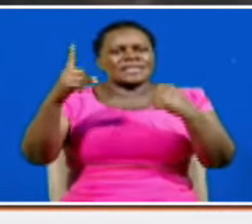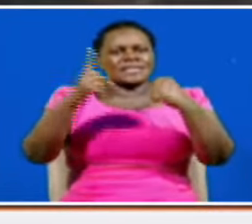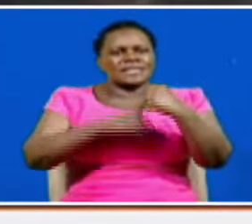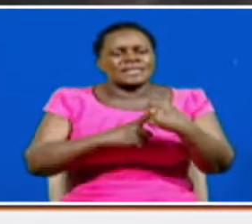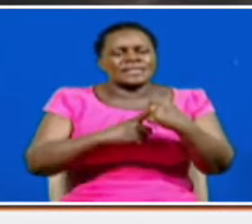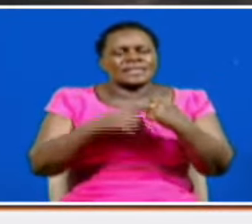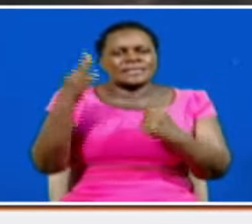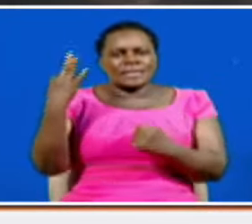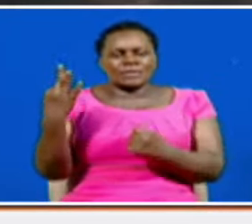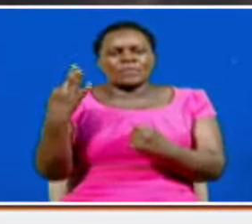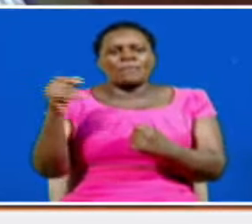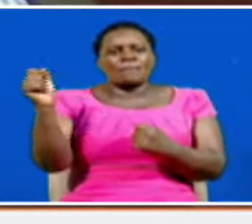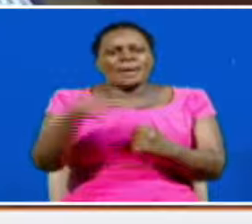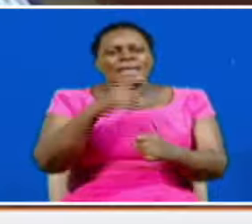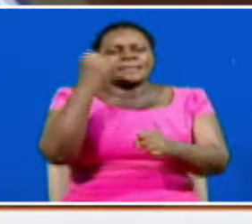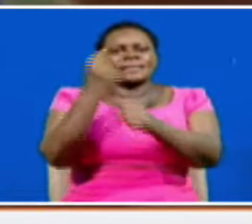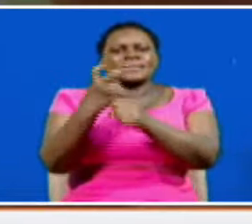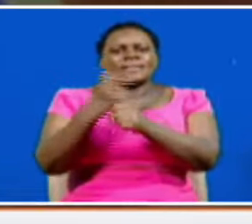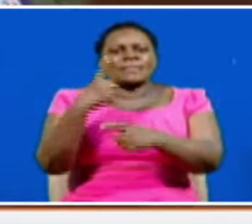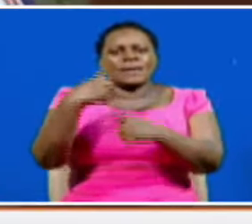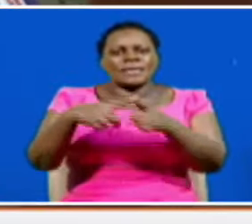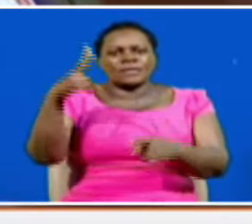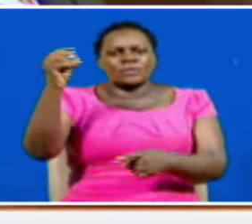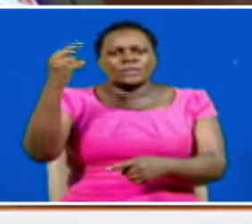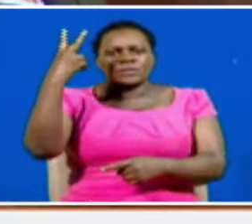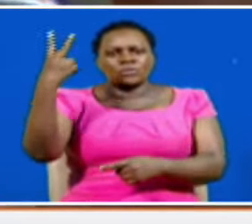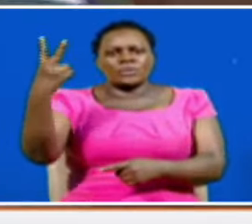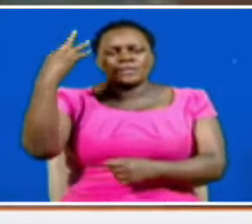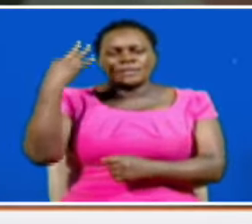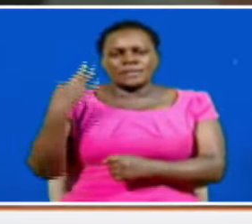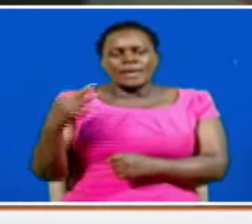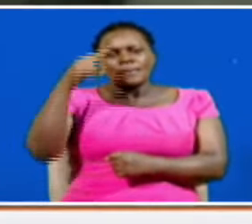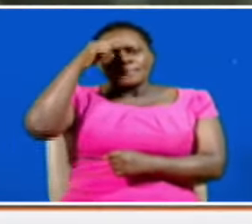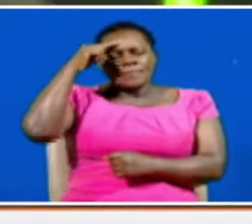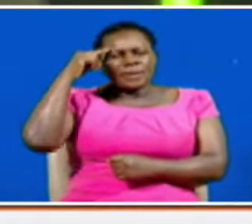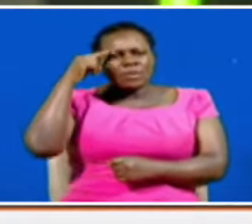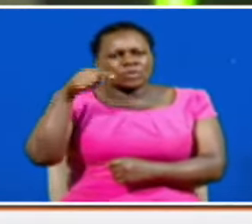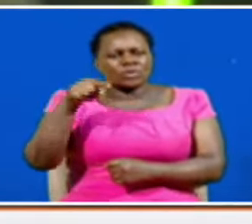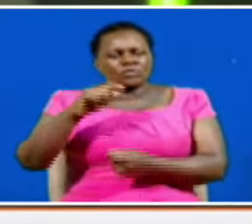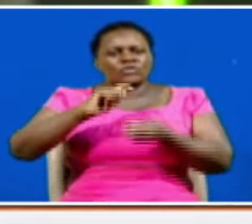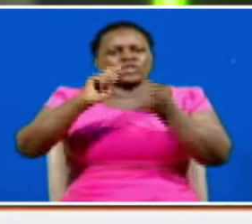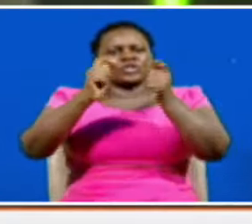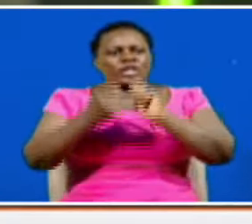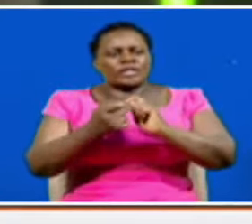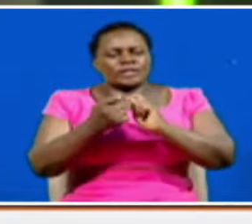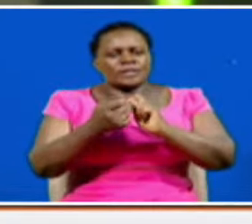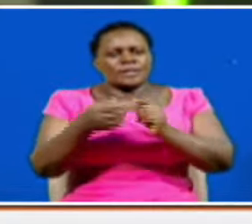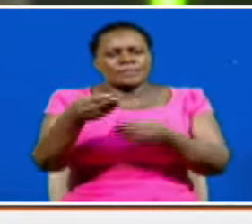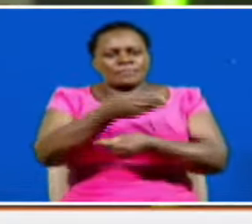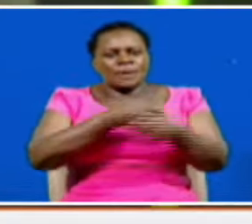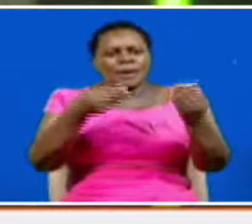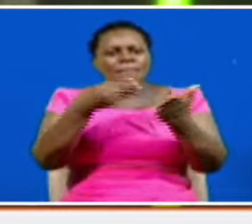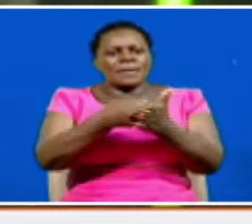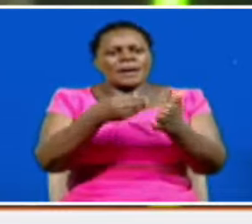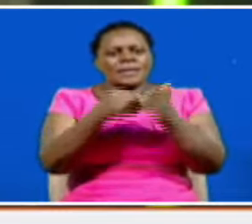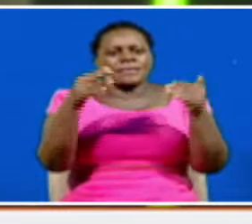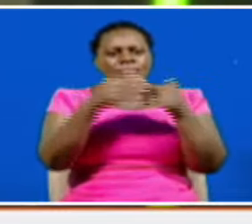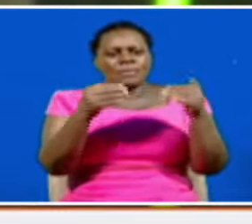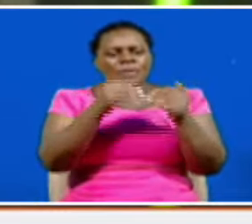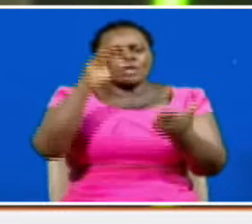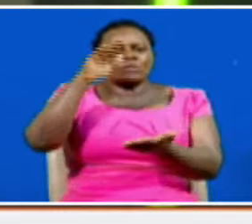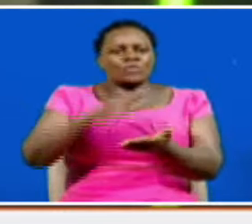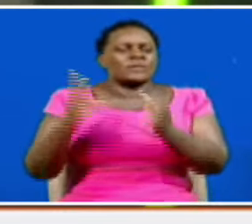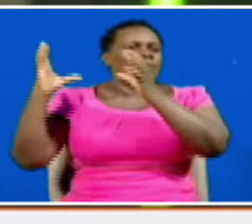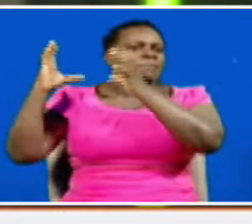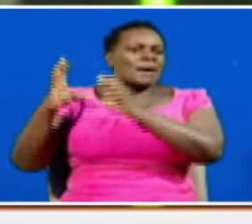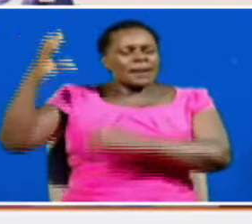6.4634 kilowati mwezi Disemba mwaka 2023 kwa sababu ya marekebisho ya kubadilishana fedha za kigeni, hivyo kupunguza gharama